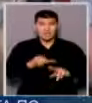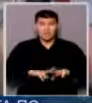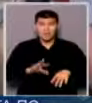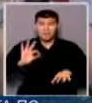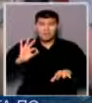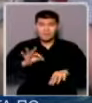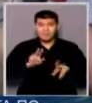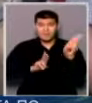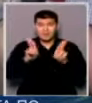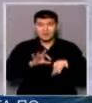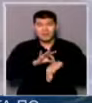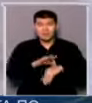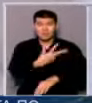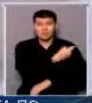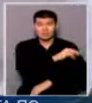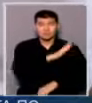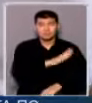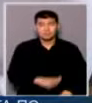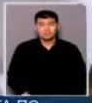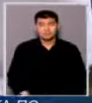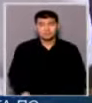правила получения прививок.